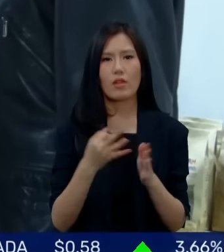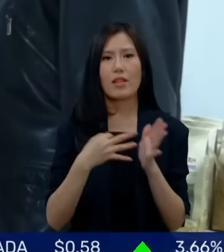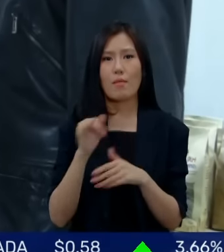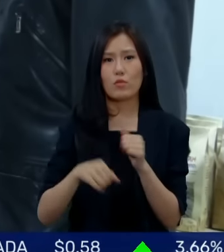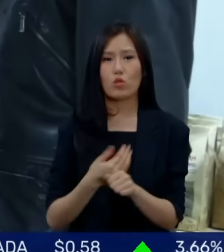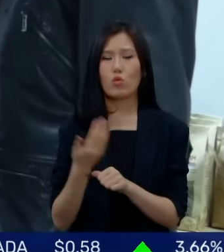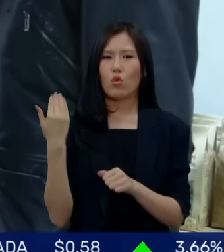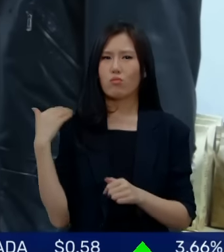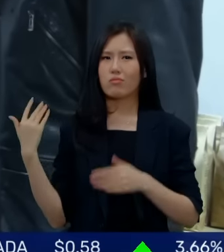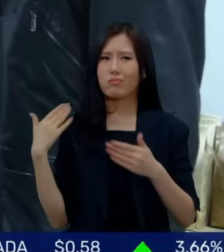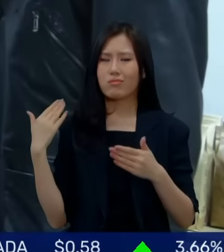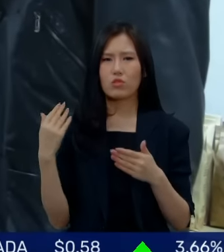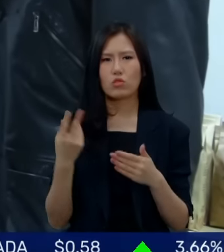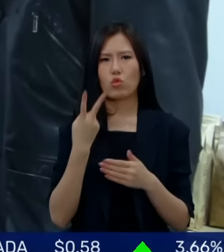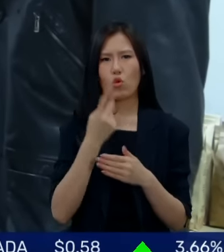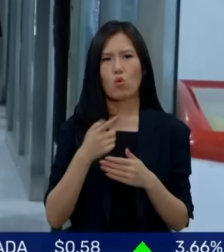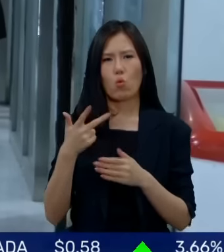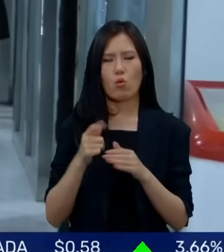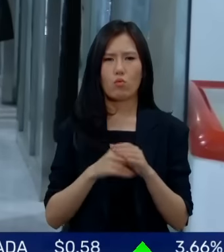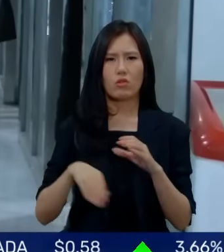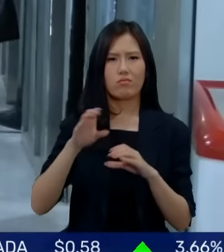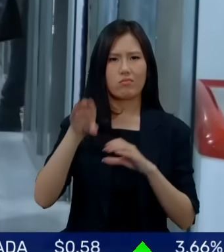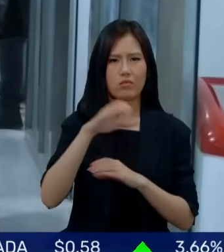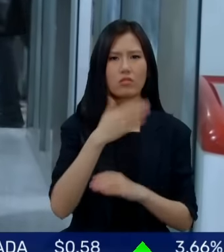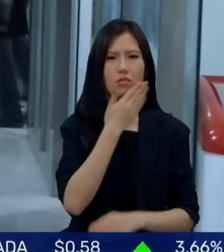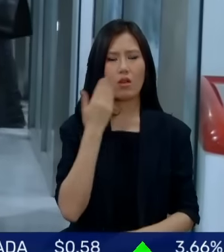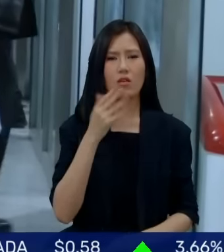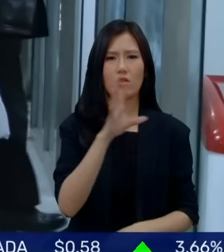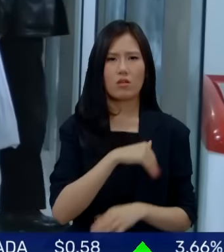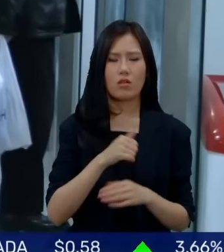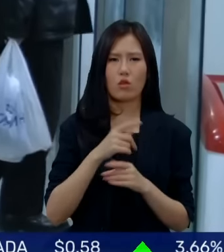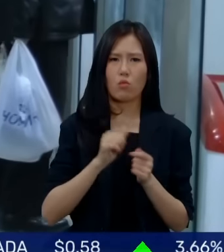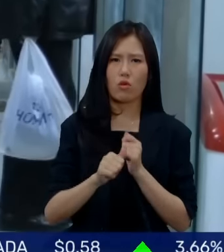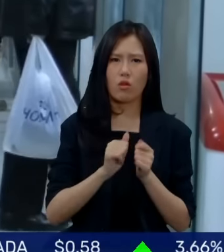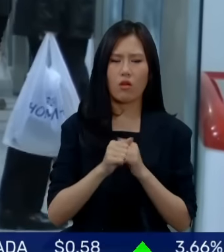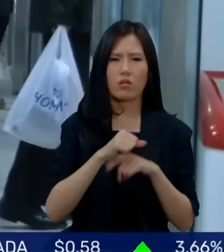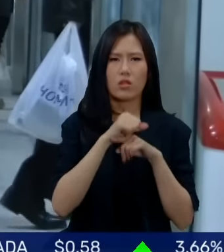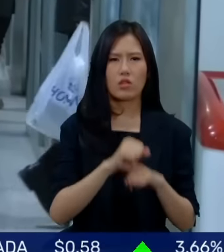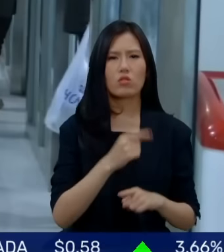дахин өсч, цагаан сарын ачаалал иргэдэд маш хүндээр тусаж байгааг онцоллоо.